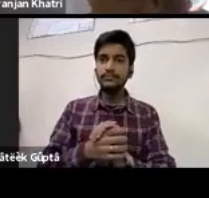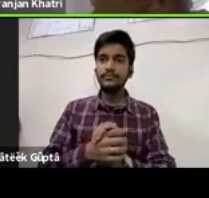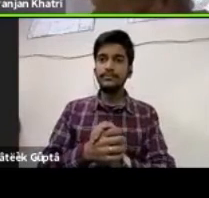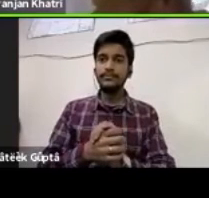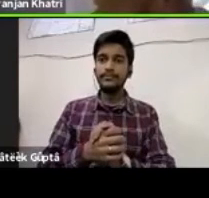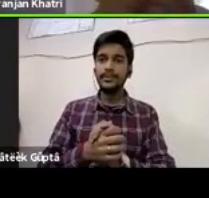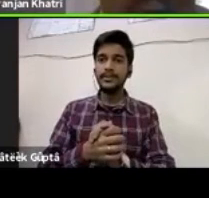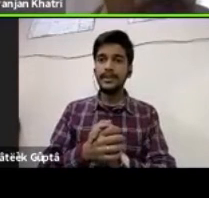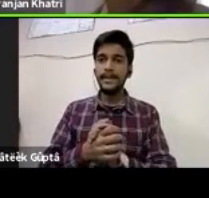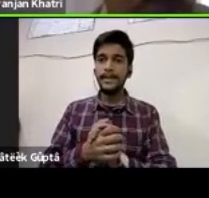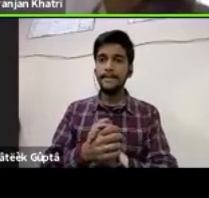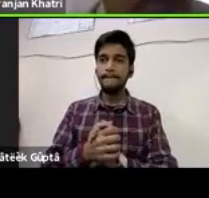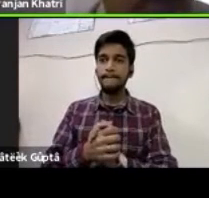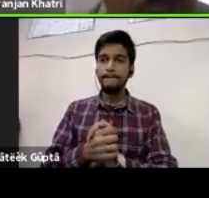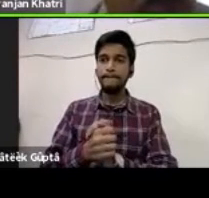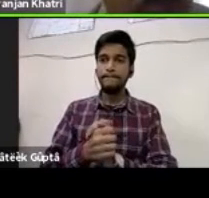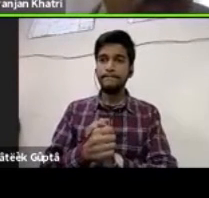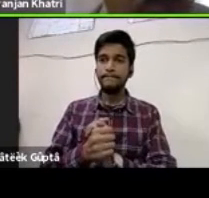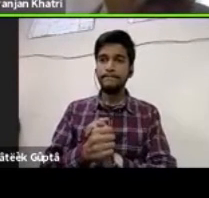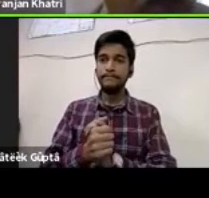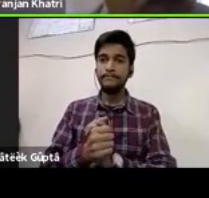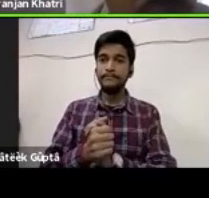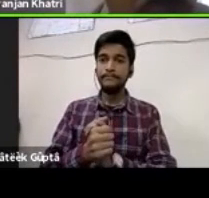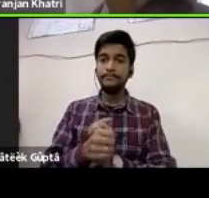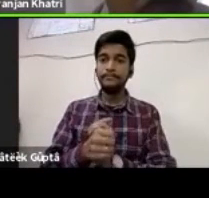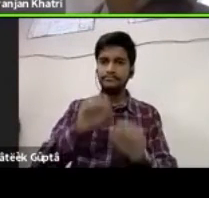हु वांट्स टू आस्क अ क्वेश्चन? यस प्लीज।